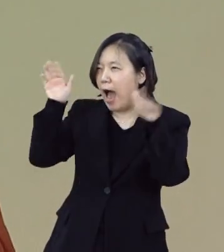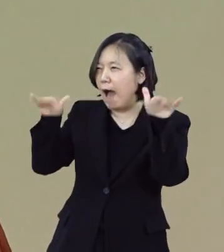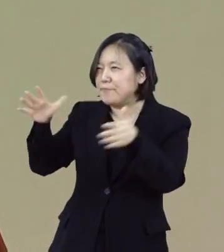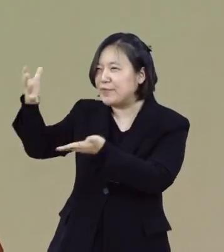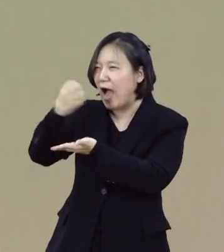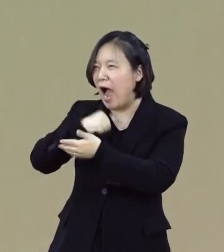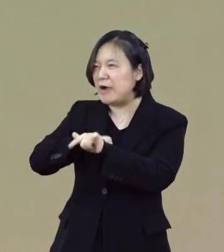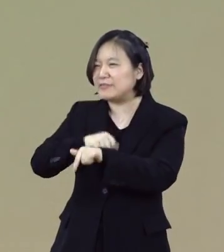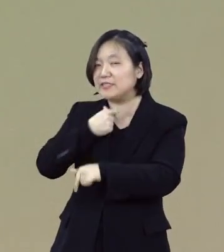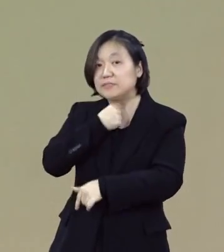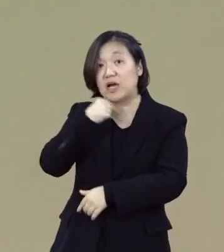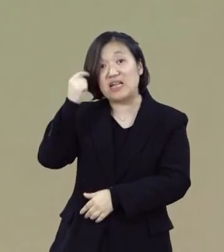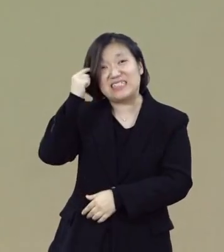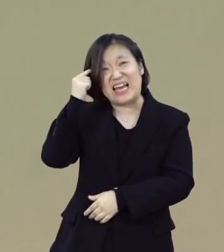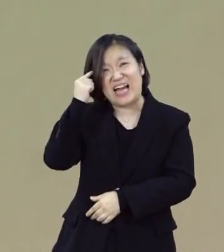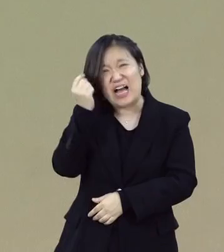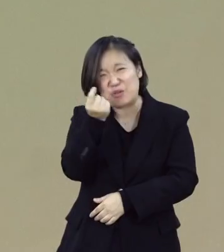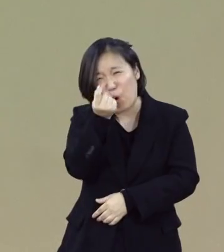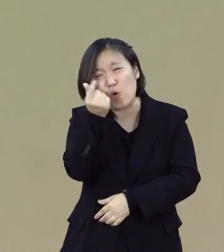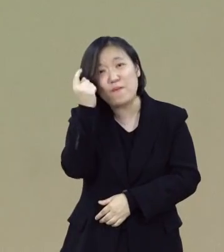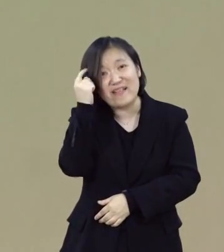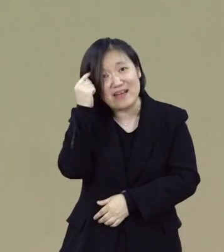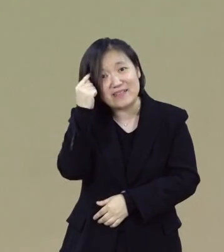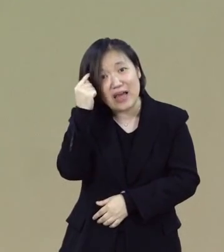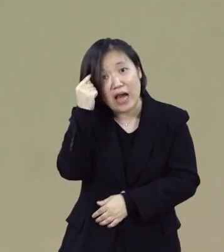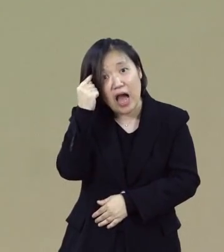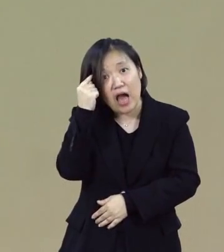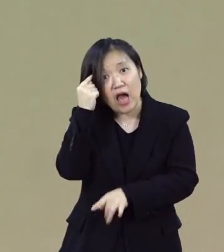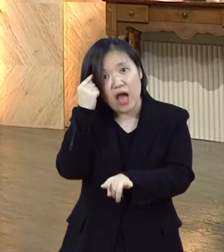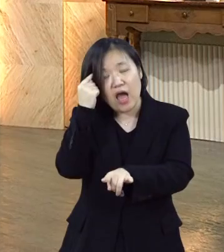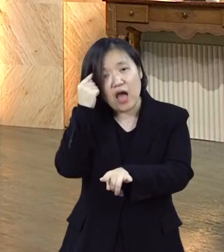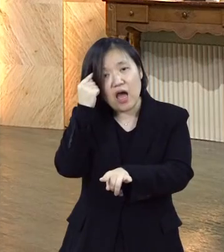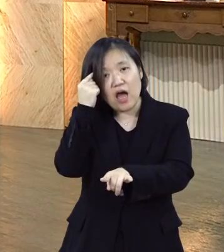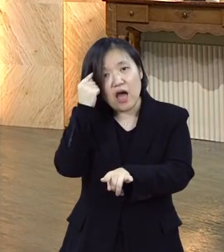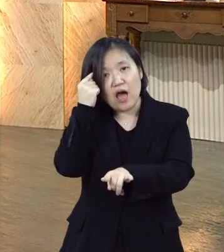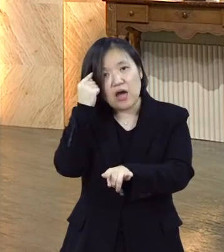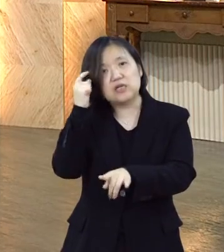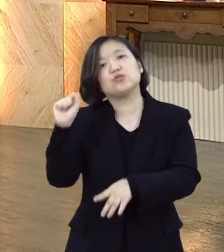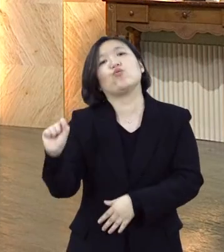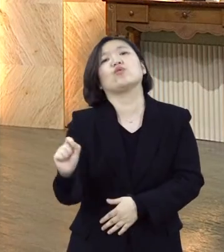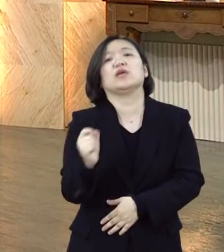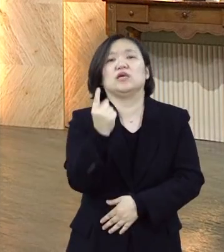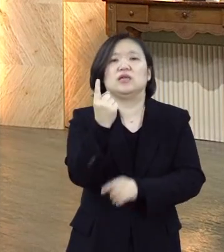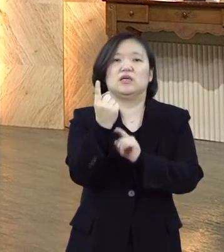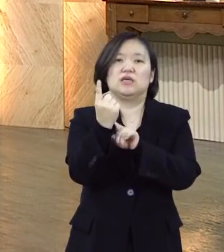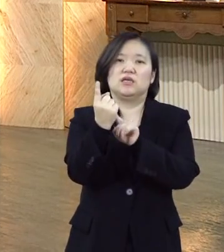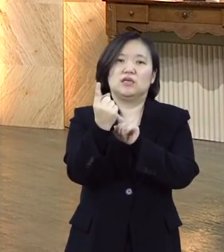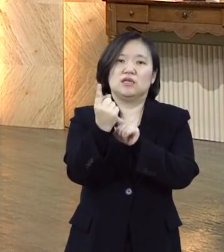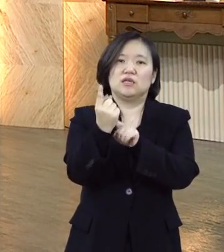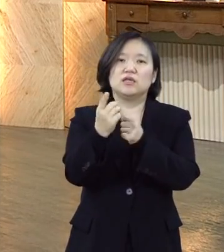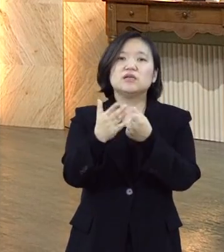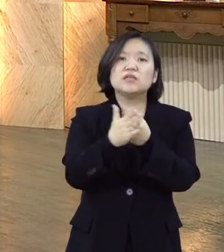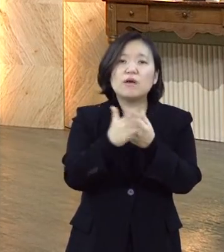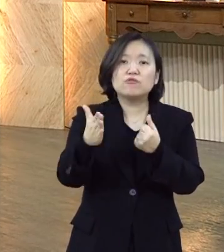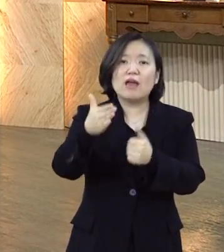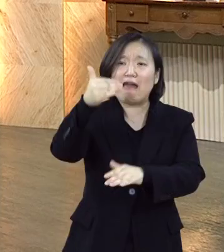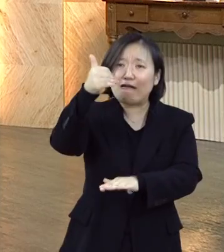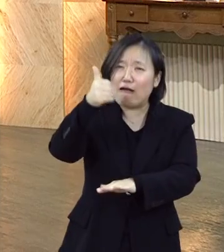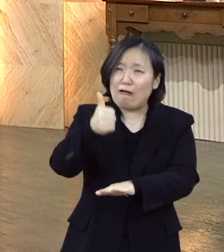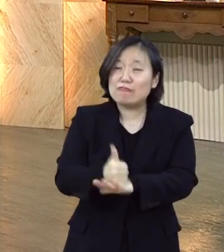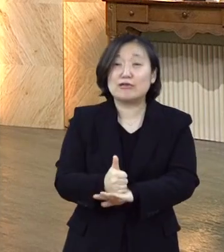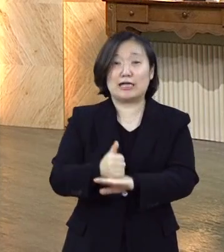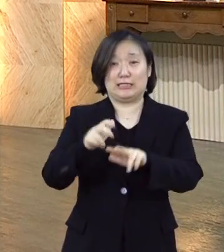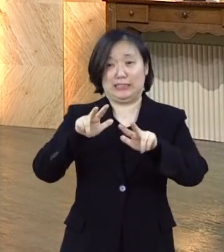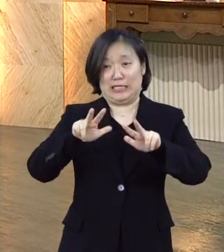라고 했던 그 하나의 씨앗의 인연의 힘에 의해서 그 마음의 에너지의 힘이